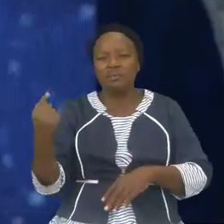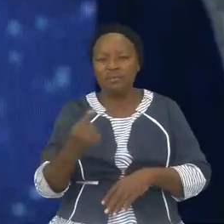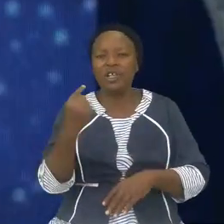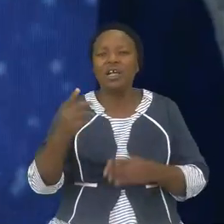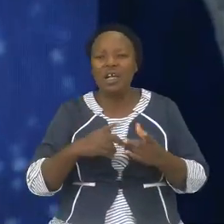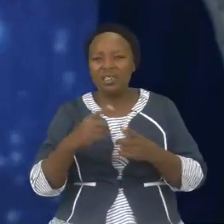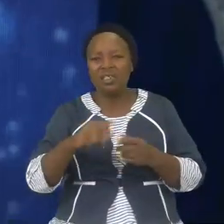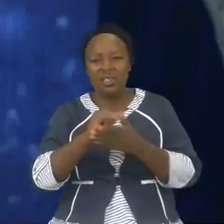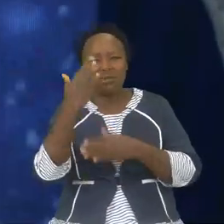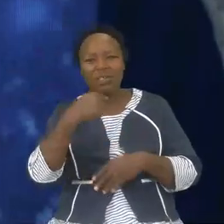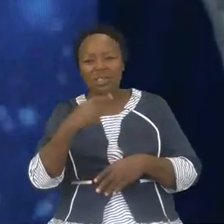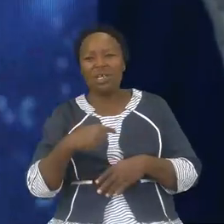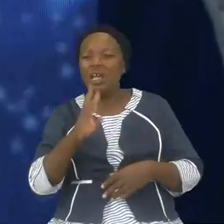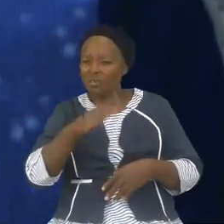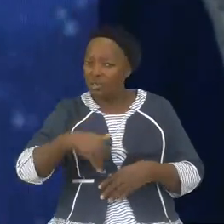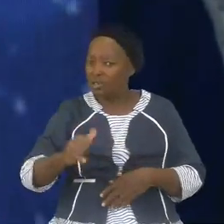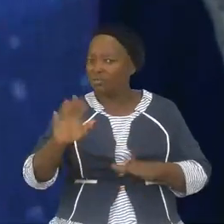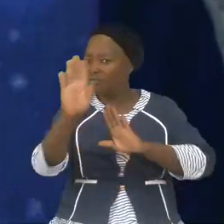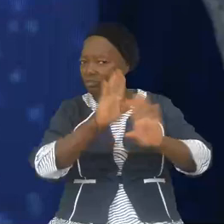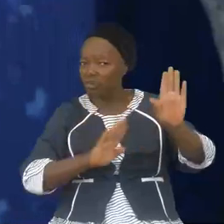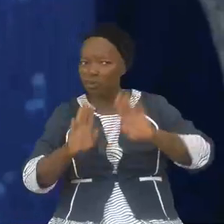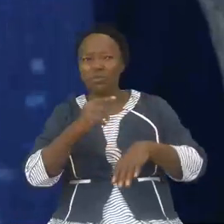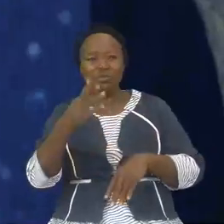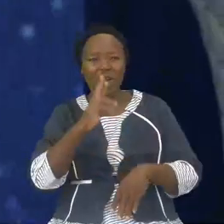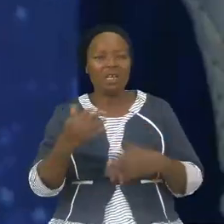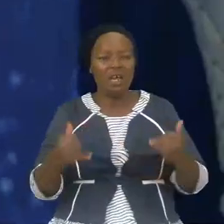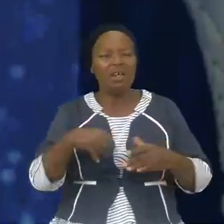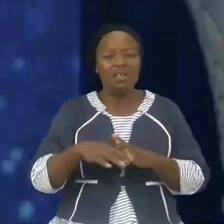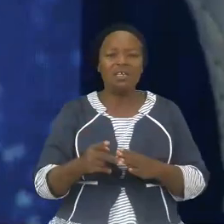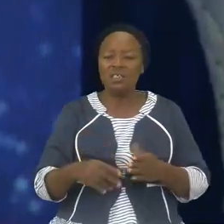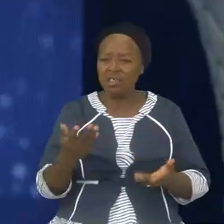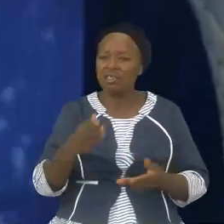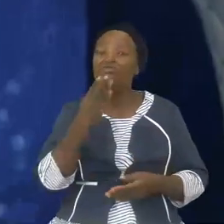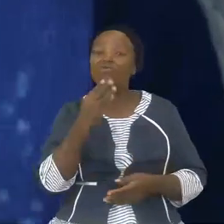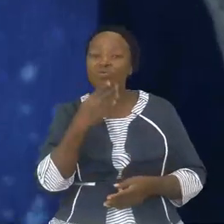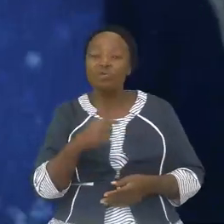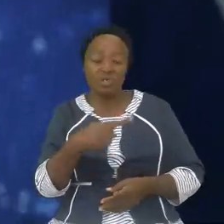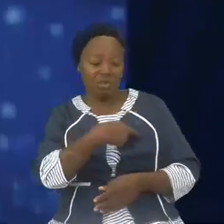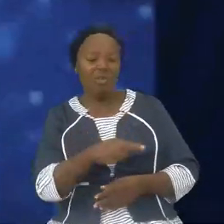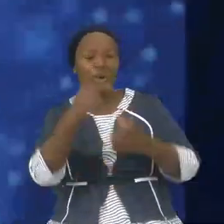pourquoi il a dit, es-tu toujours dans le problème? Alors tu es dans le judaïsme? Est-ce que,